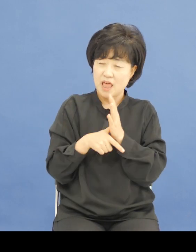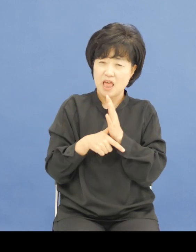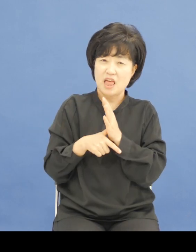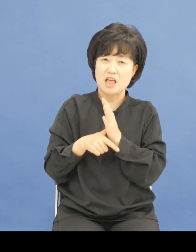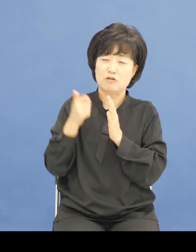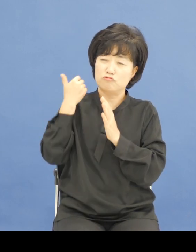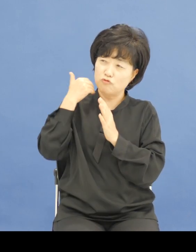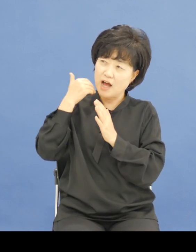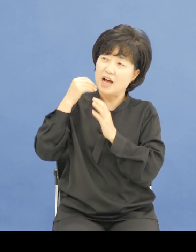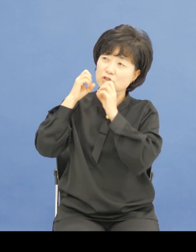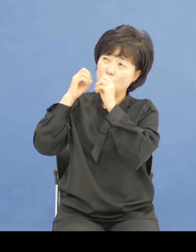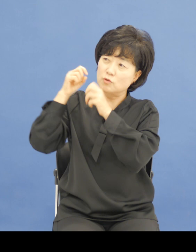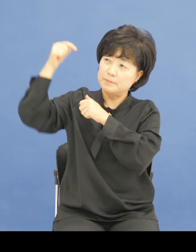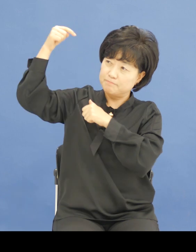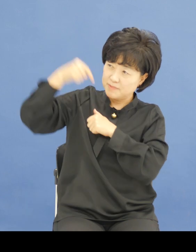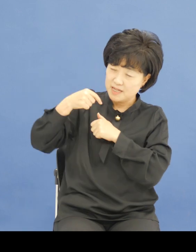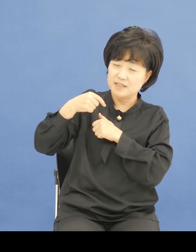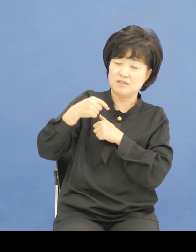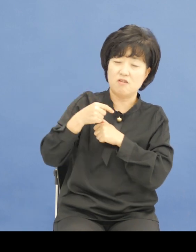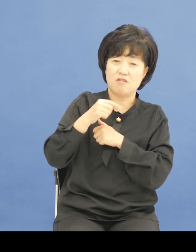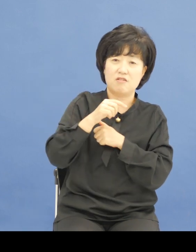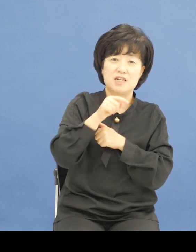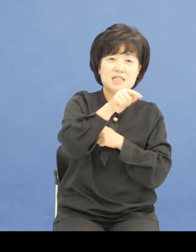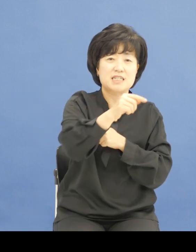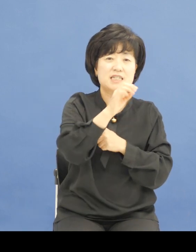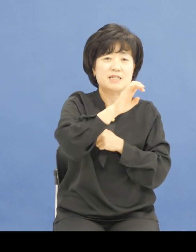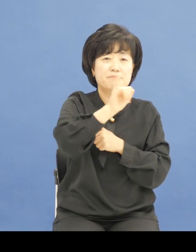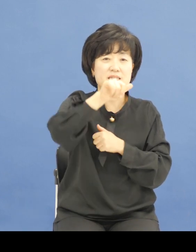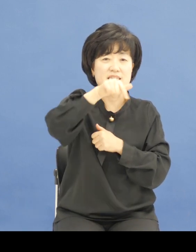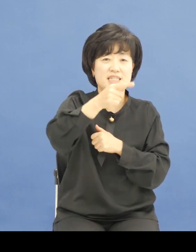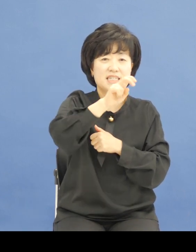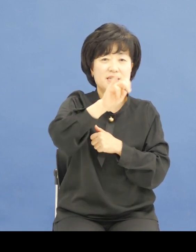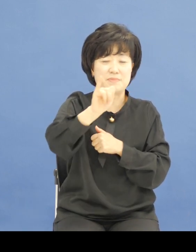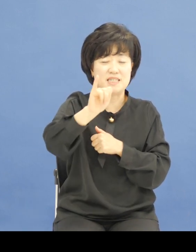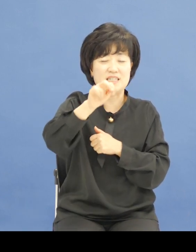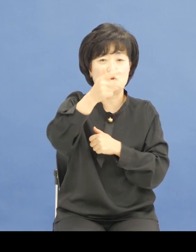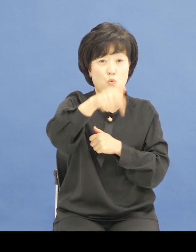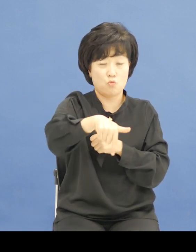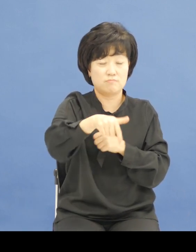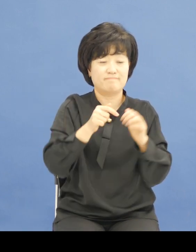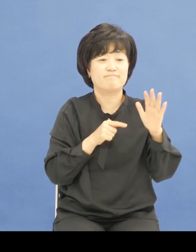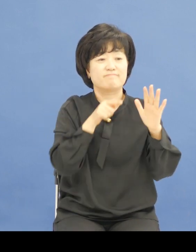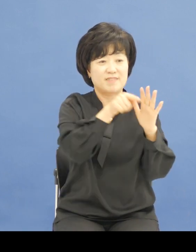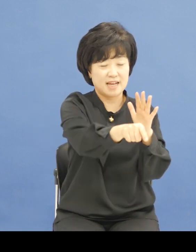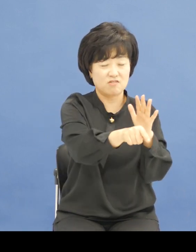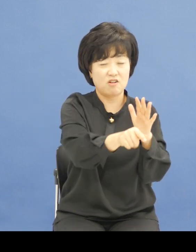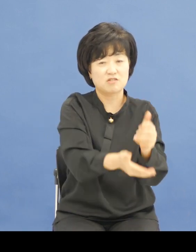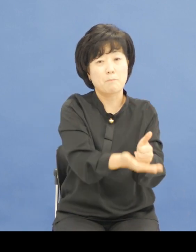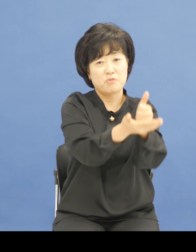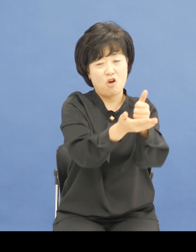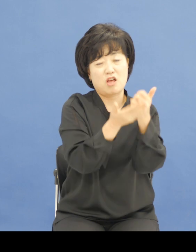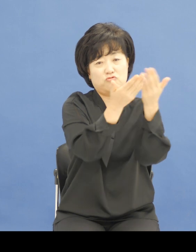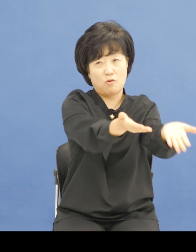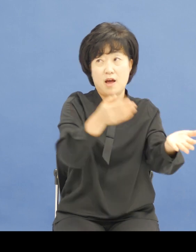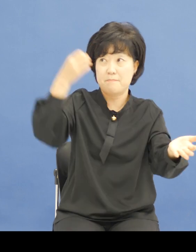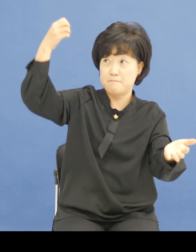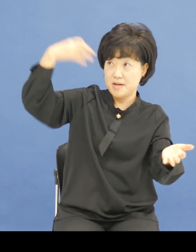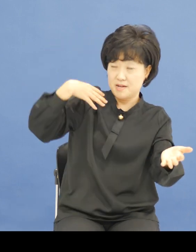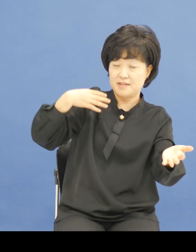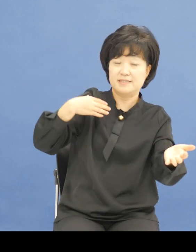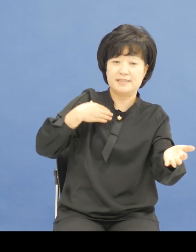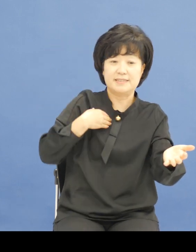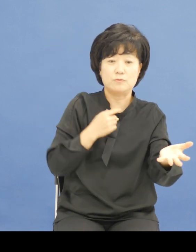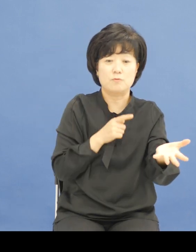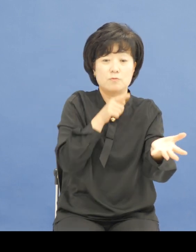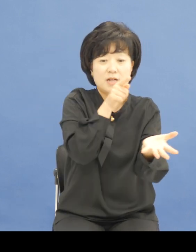했으니까 그래서 처음으로 가서 피그미들을 봤고 네. 그 다음에 2010년도 콩고 고마라는